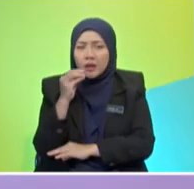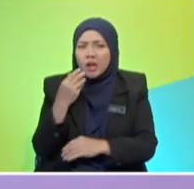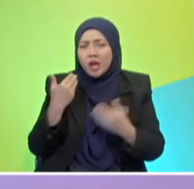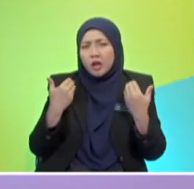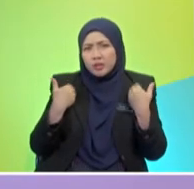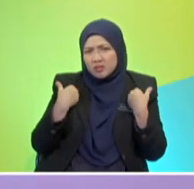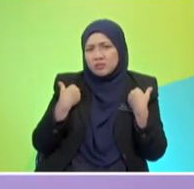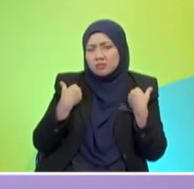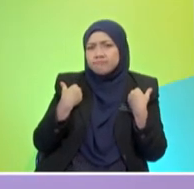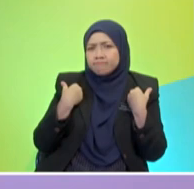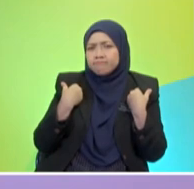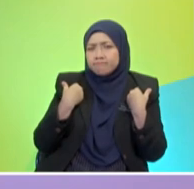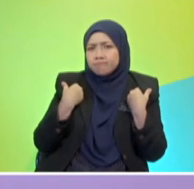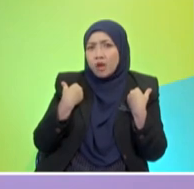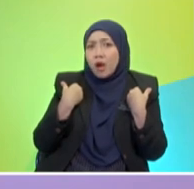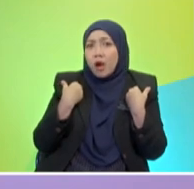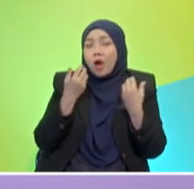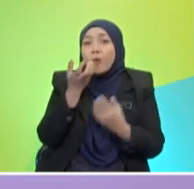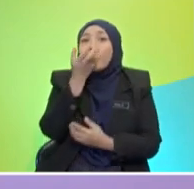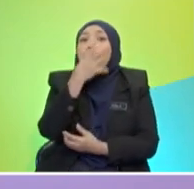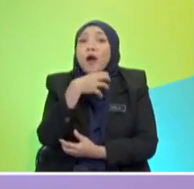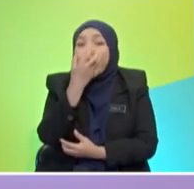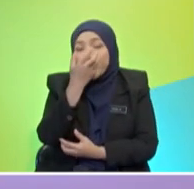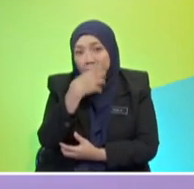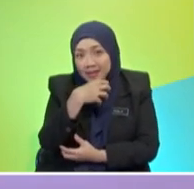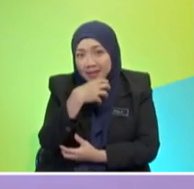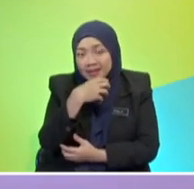ada buah apple.